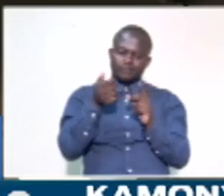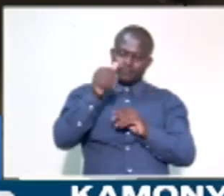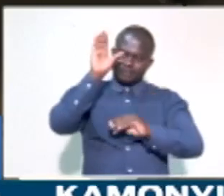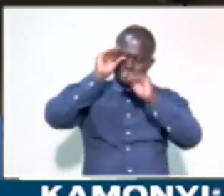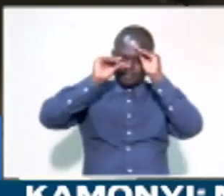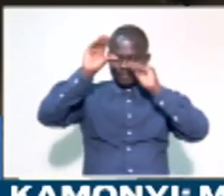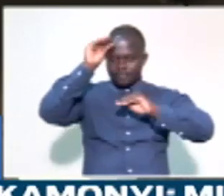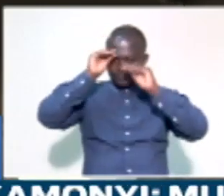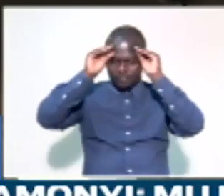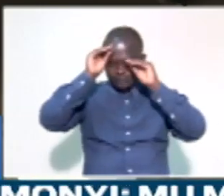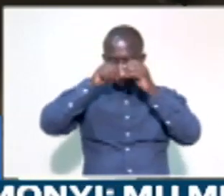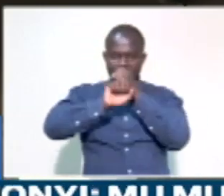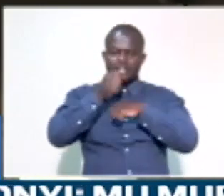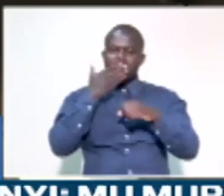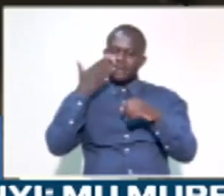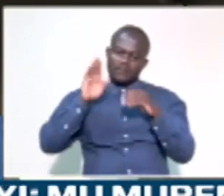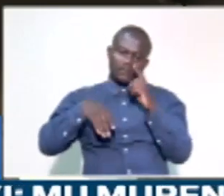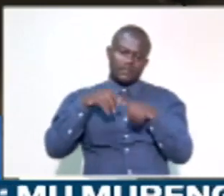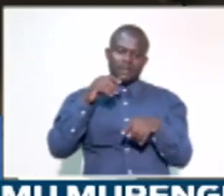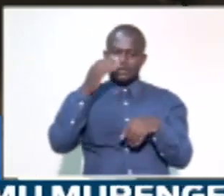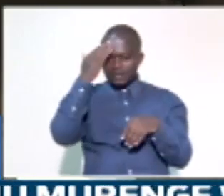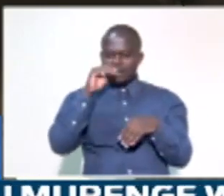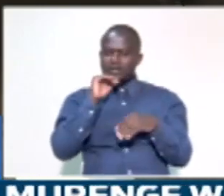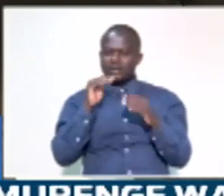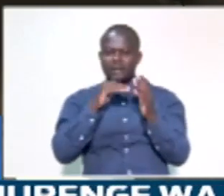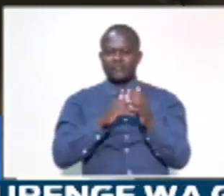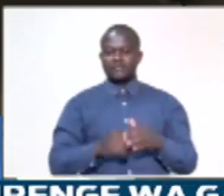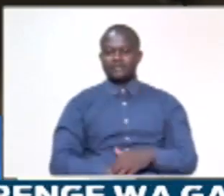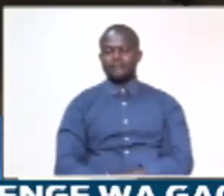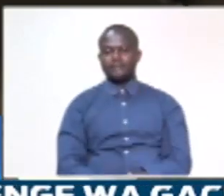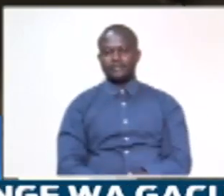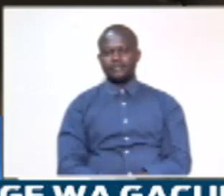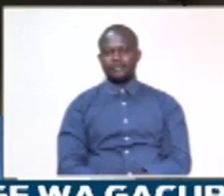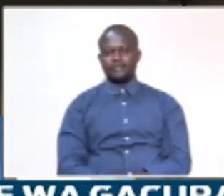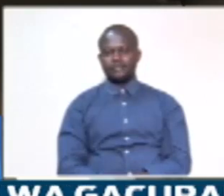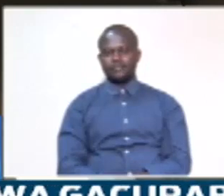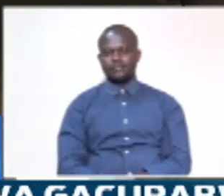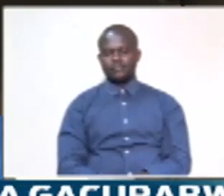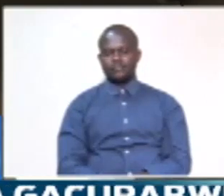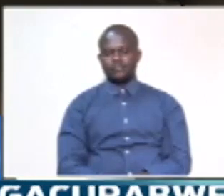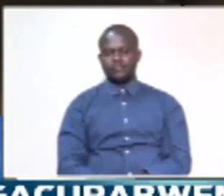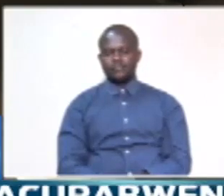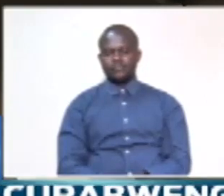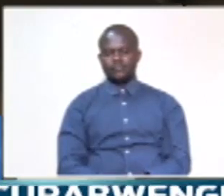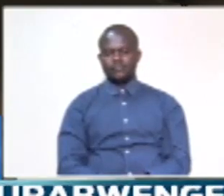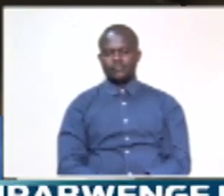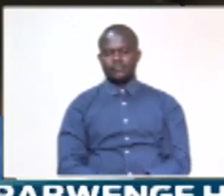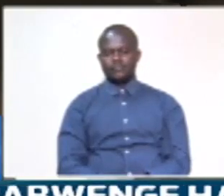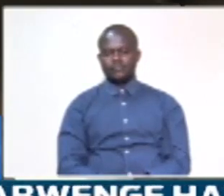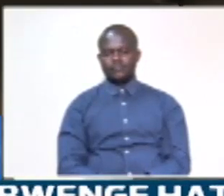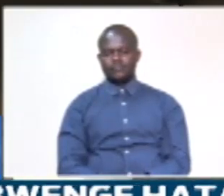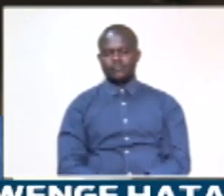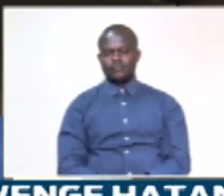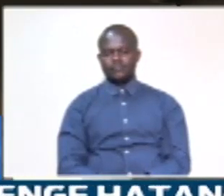amasomo y'ibikorwa by'ubwicanyi biba byarabaye kugira ngo bitazongera. African boundaries. They should at least get to visit the scene so that they see